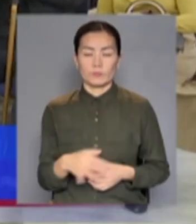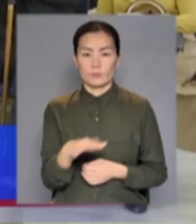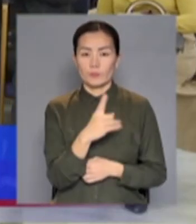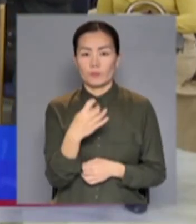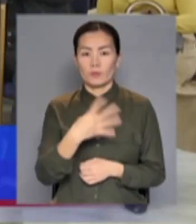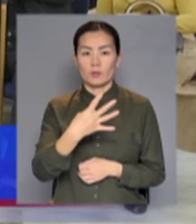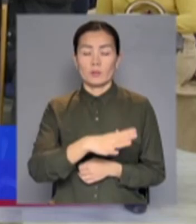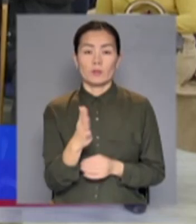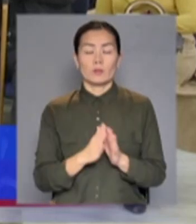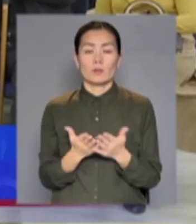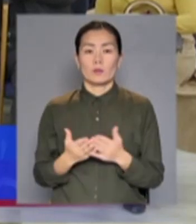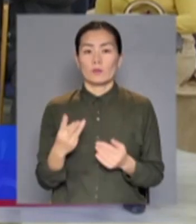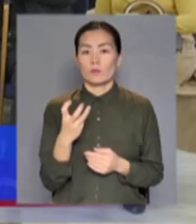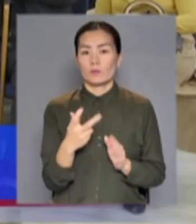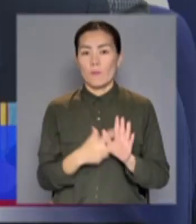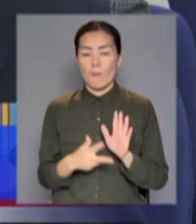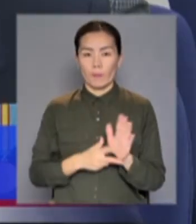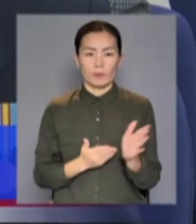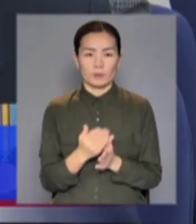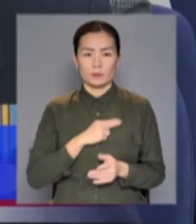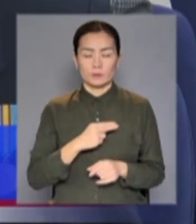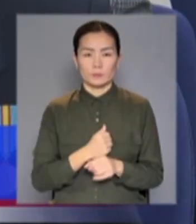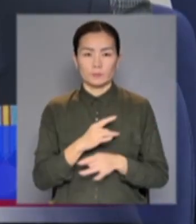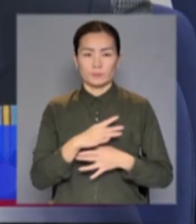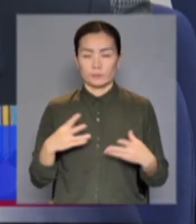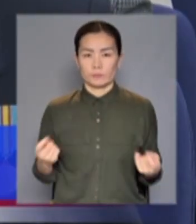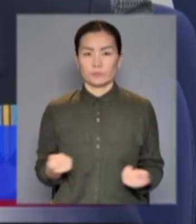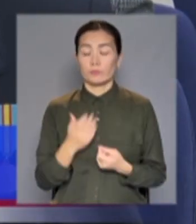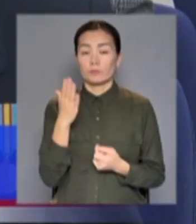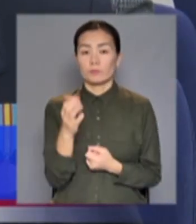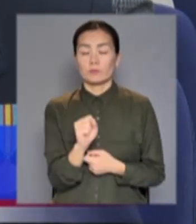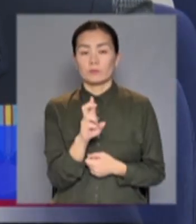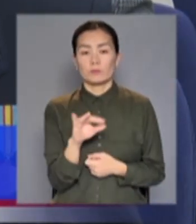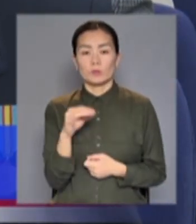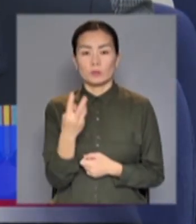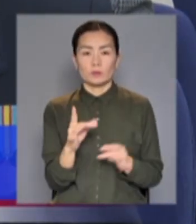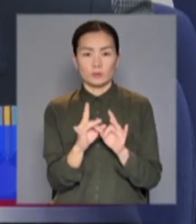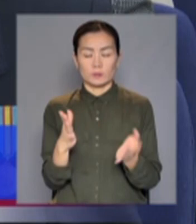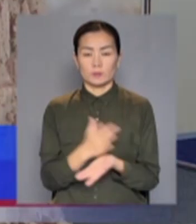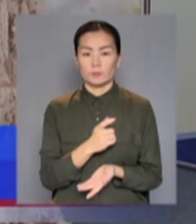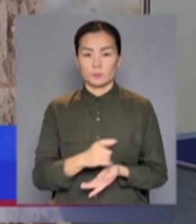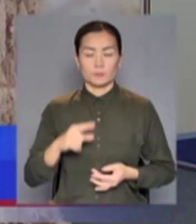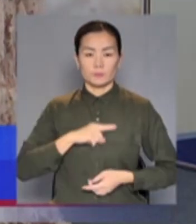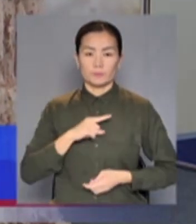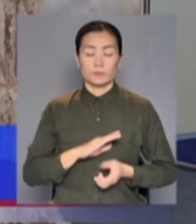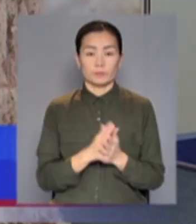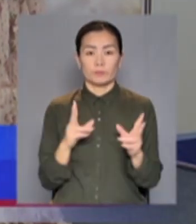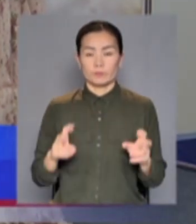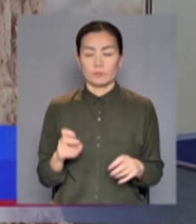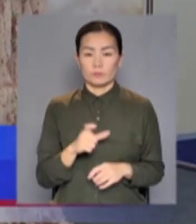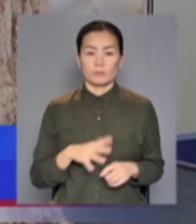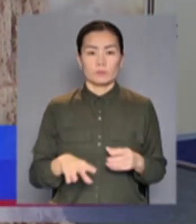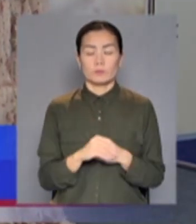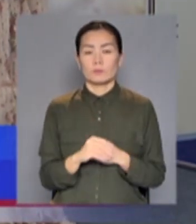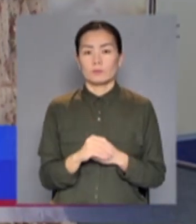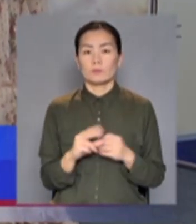облыста 140-қа жуық кітапхананың 380 қызметкері кәсіби мерекесін тойлайды. Әбіш Кекілбаев айтқандай, адамды адам еткен кітап, адамзат